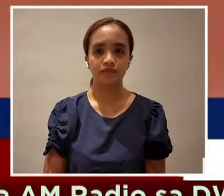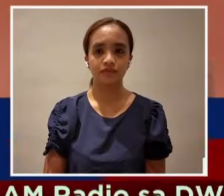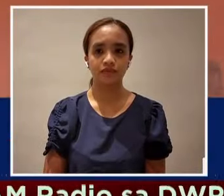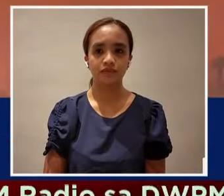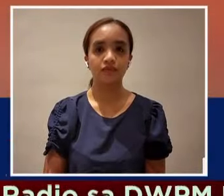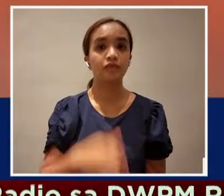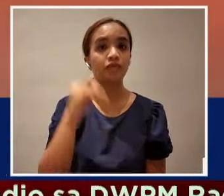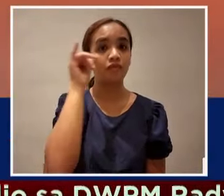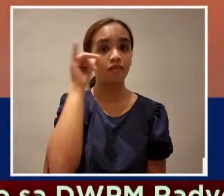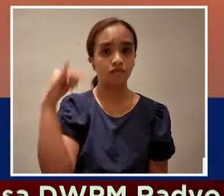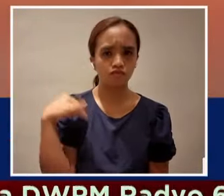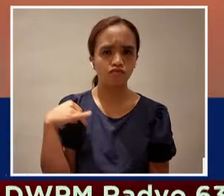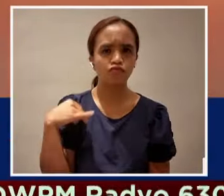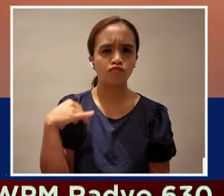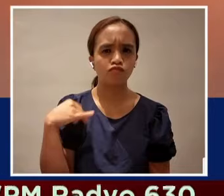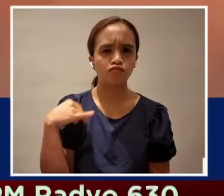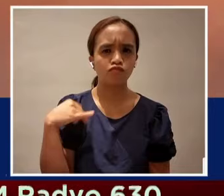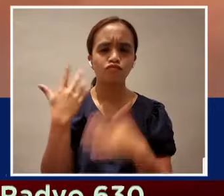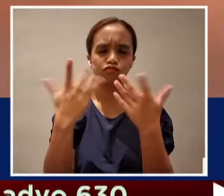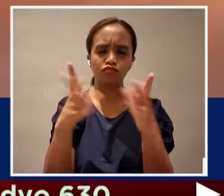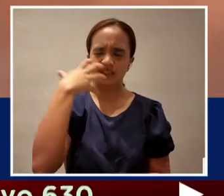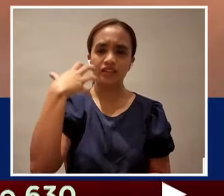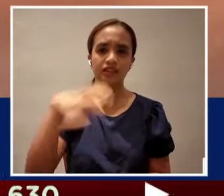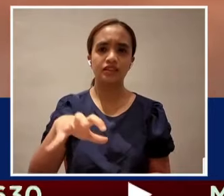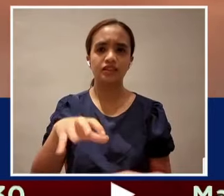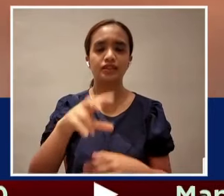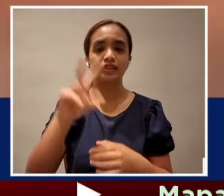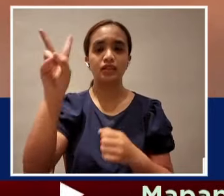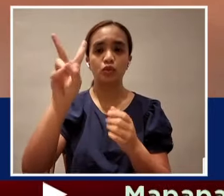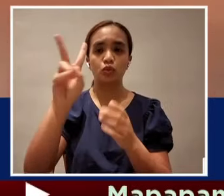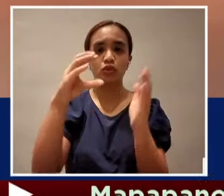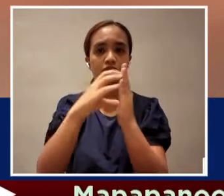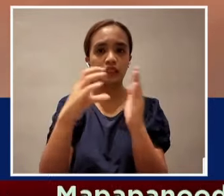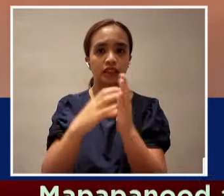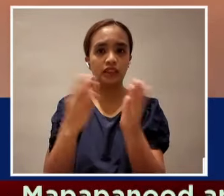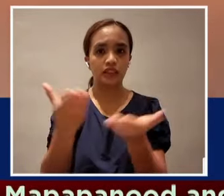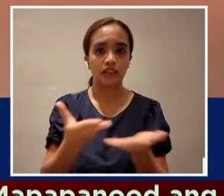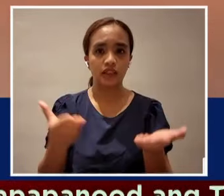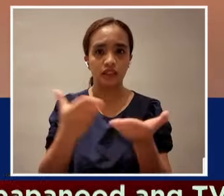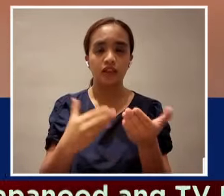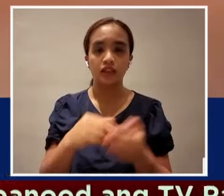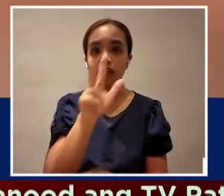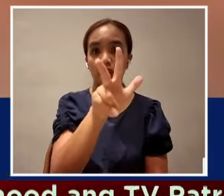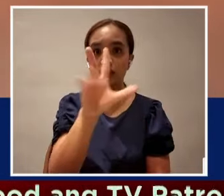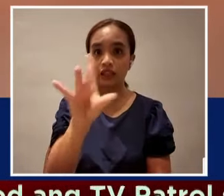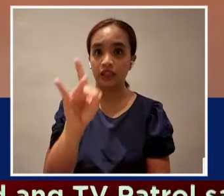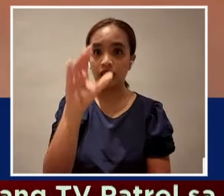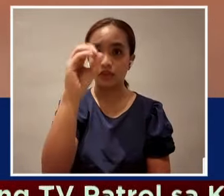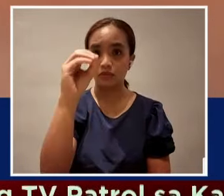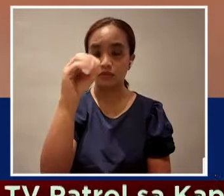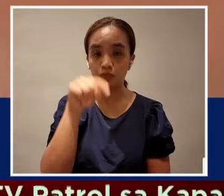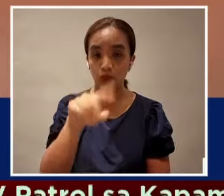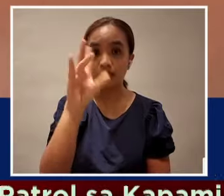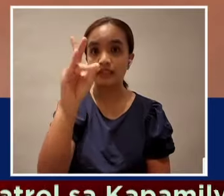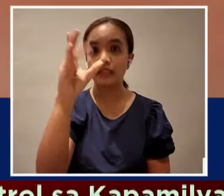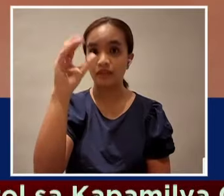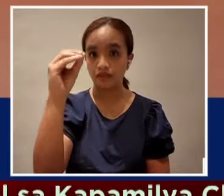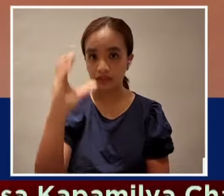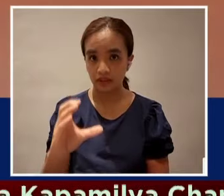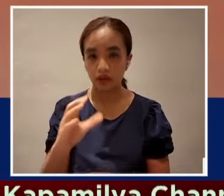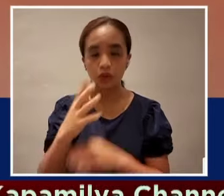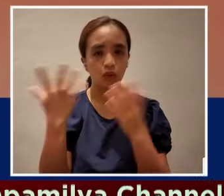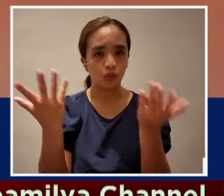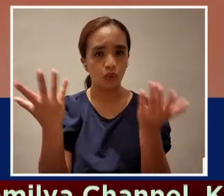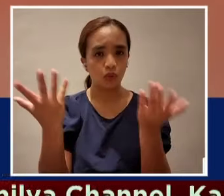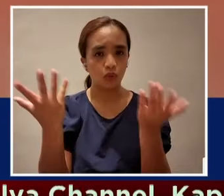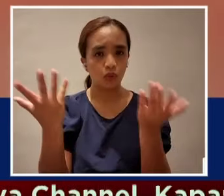Kahapon, naranasan ang pinakamainit na araw sa dalawang syudad sa bansa. Pumalo sa 38.7 degrees Celsius ang temperatura sa